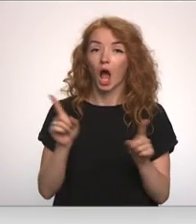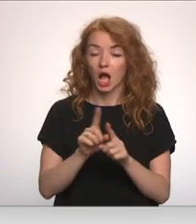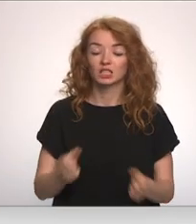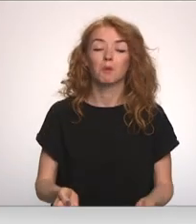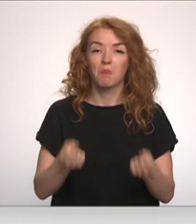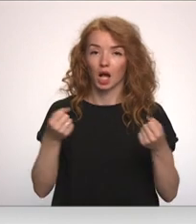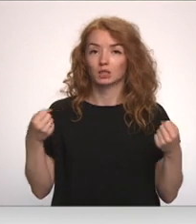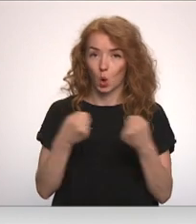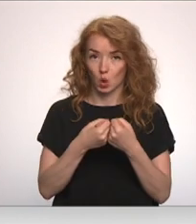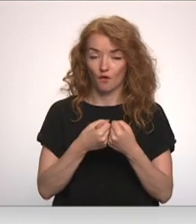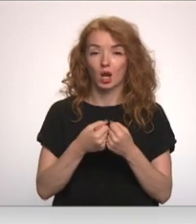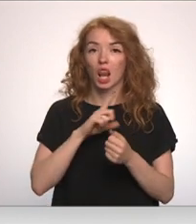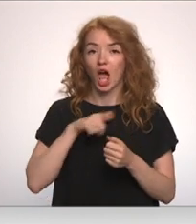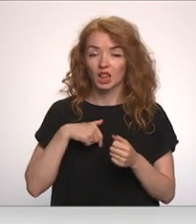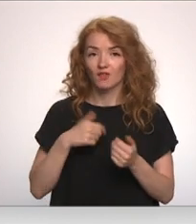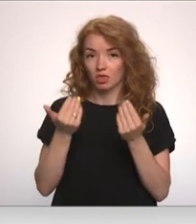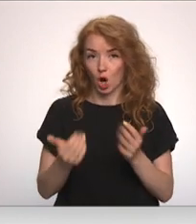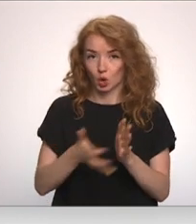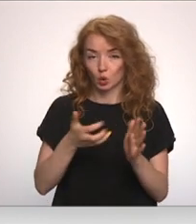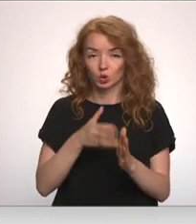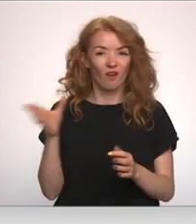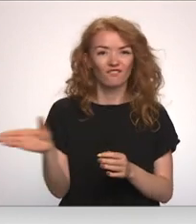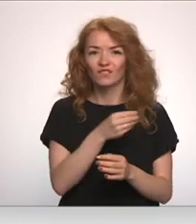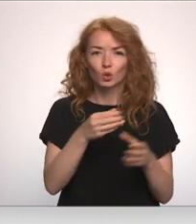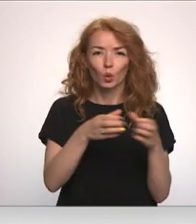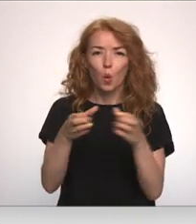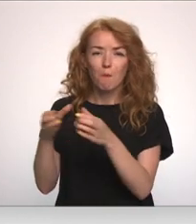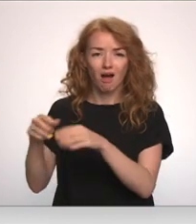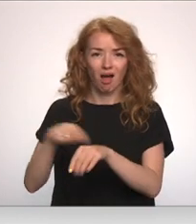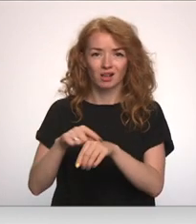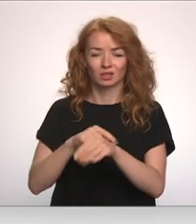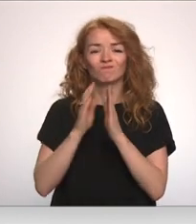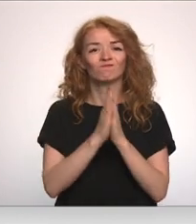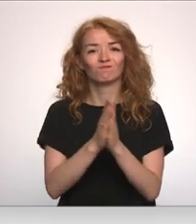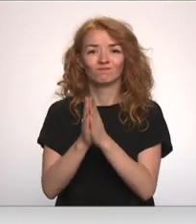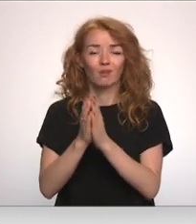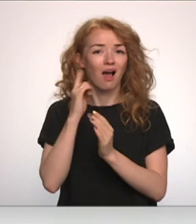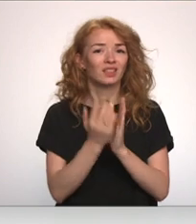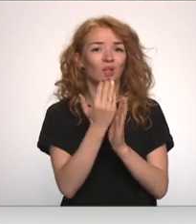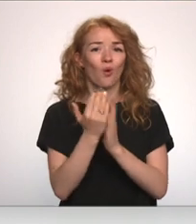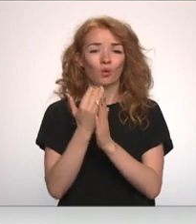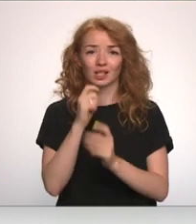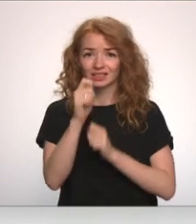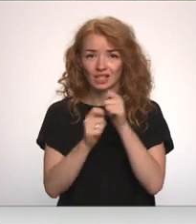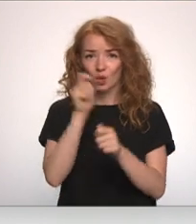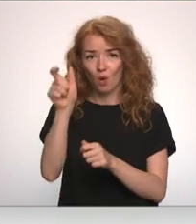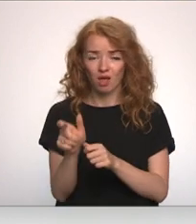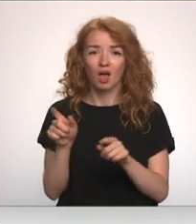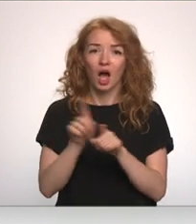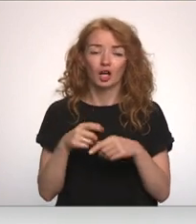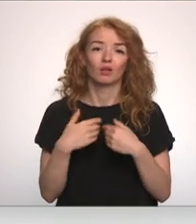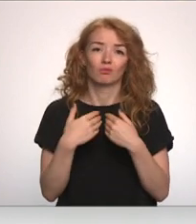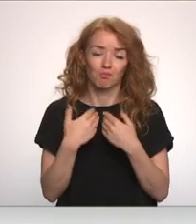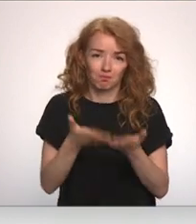smagas autoavārijas, Latvijā trūkst visu grupu asiņu. Tāpēc ārsti aicina atsaukties donorus un ziedot asinis citu